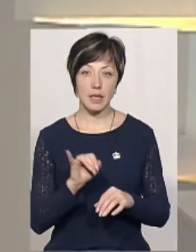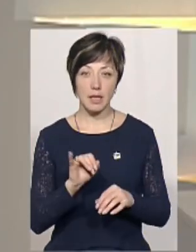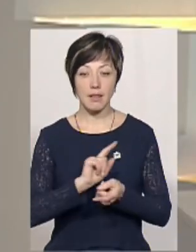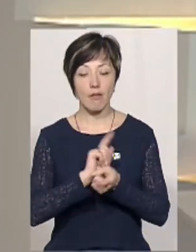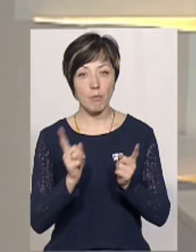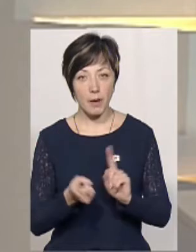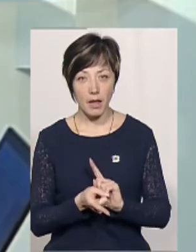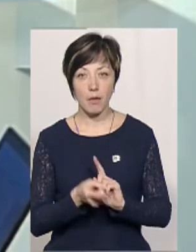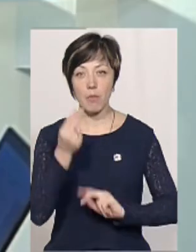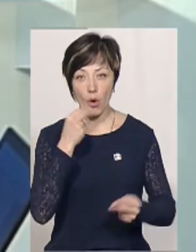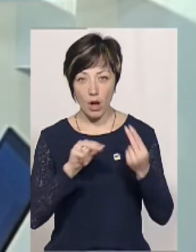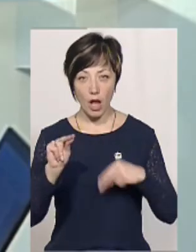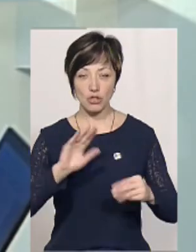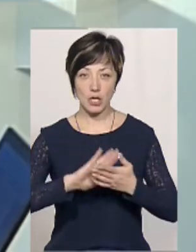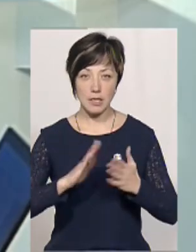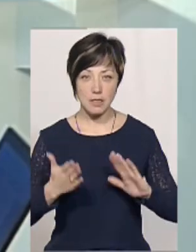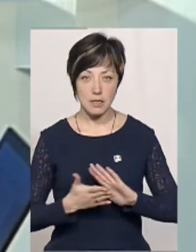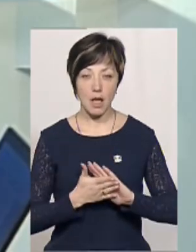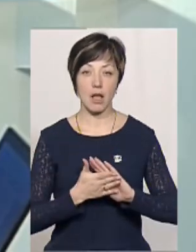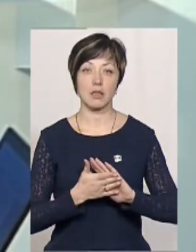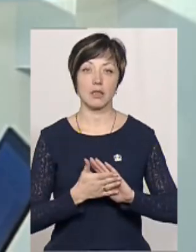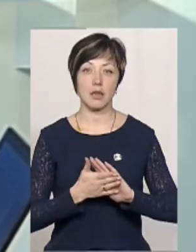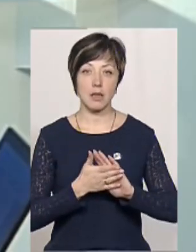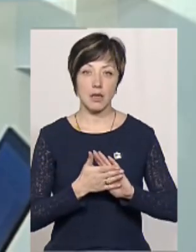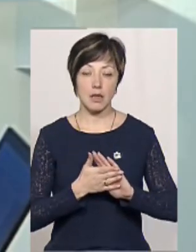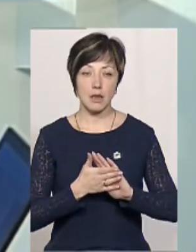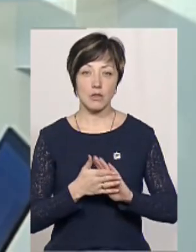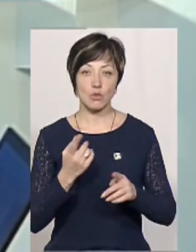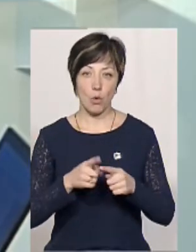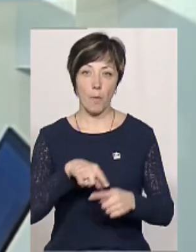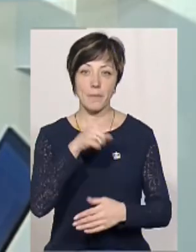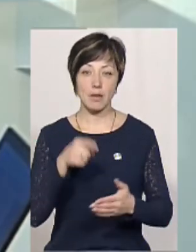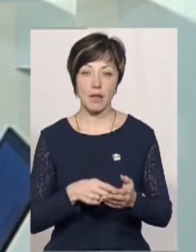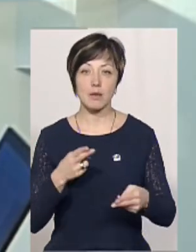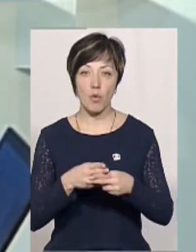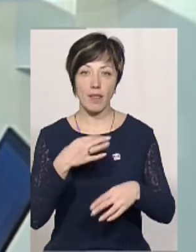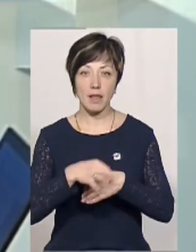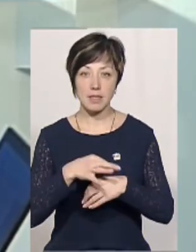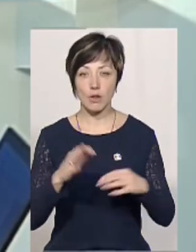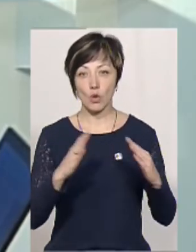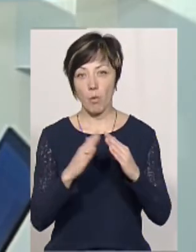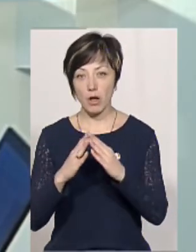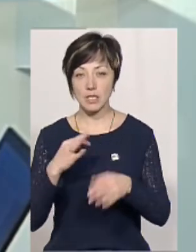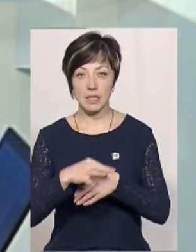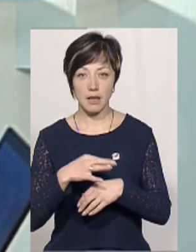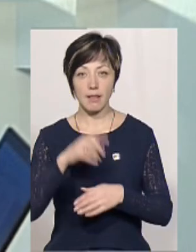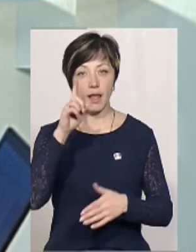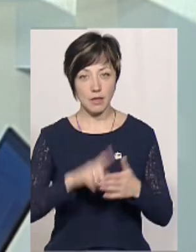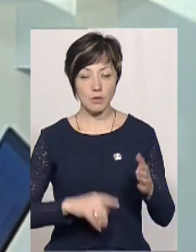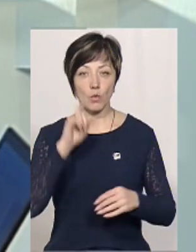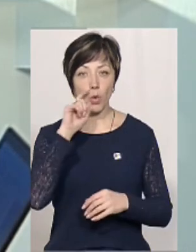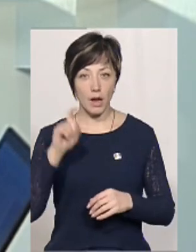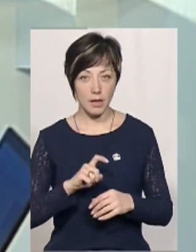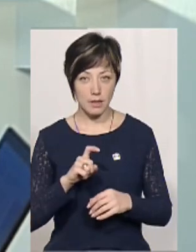вони, навпаки, покращили стан країни з даного питання щодо запобігання насильства, домашнього насильства. Тому надіємося, що